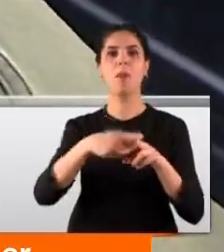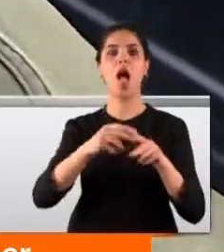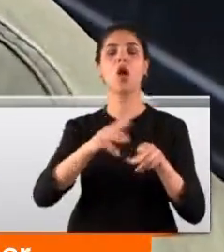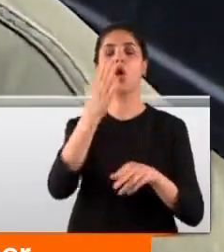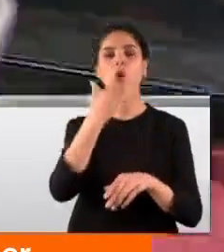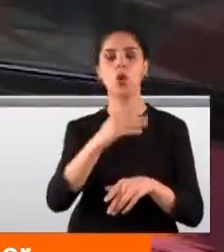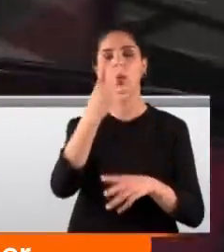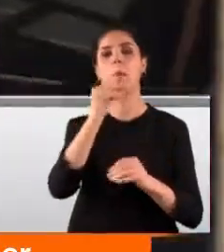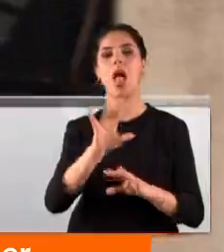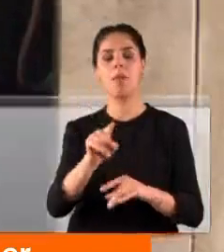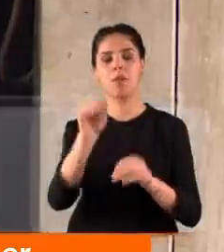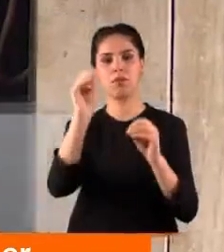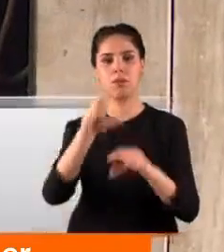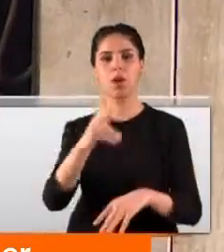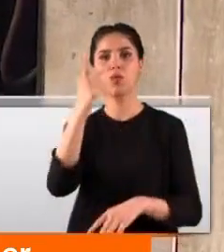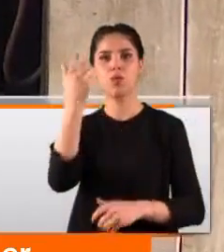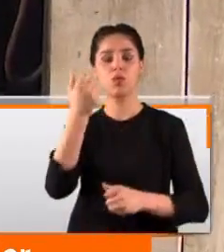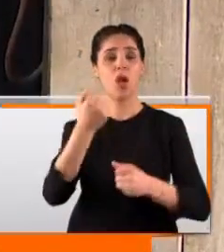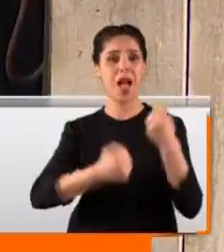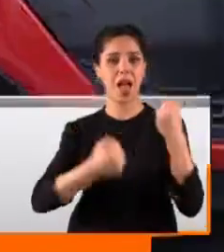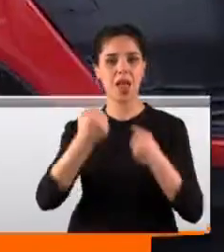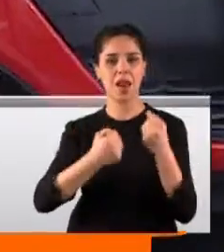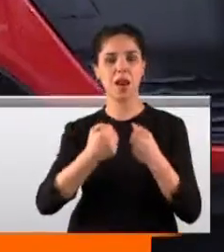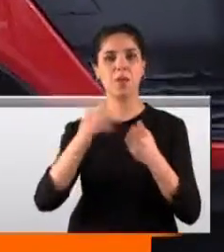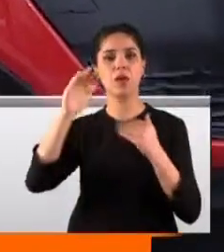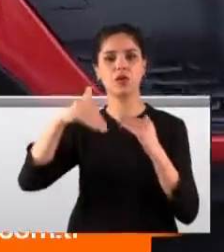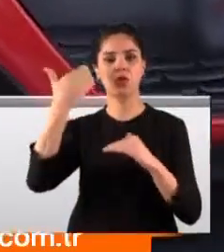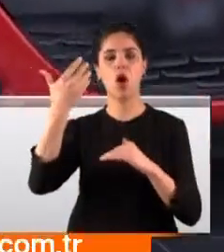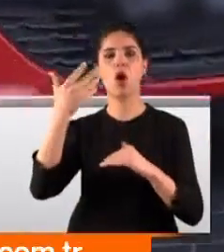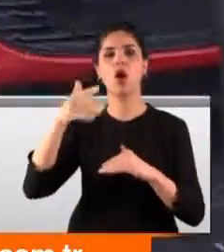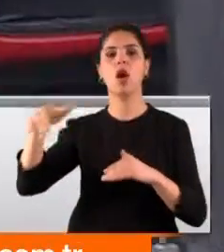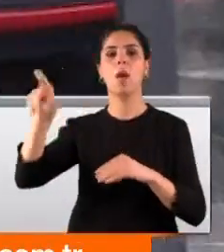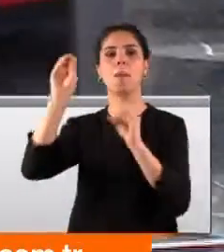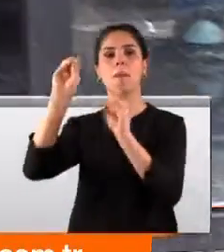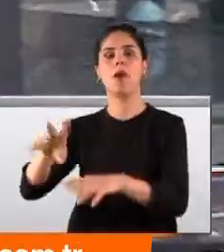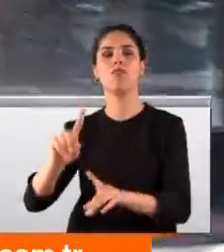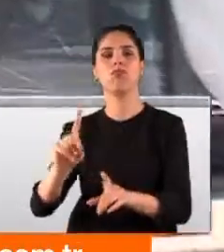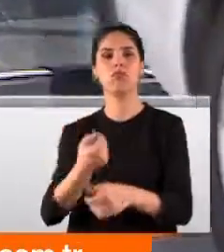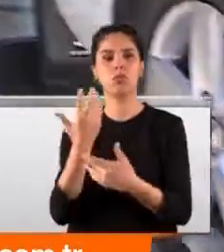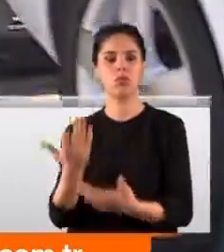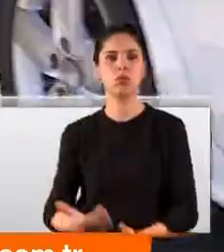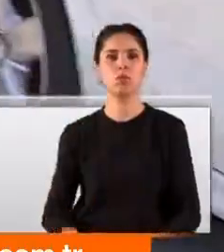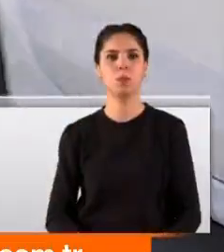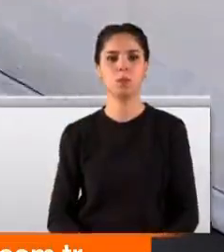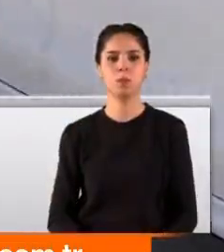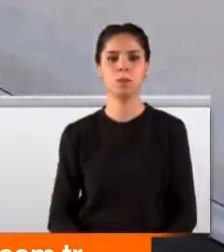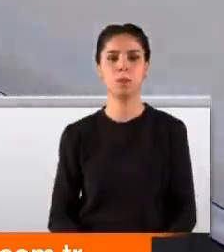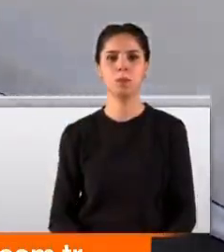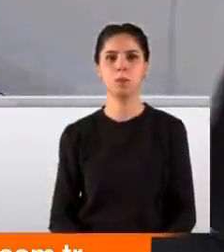da götürecektiler. Çalınan 3 otomobilden ikisi çok geçmeden terk edilmiş halde bulundu.